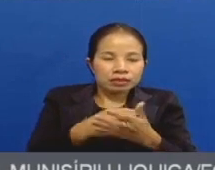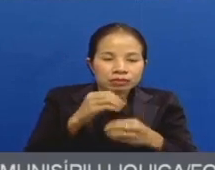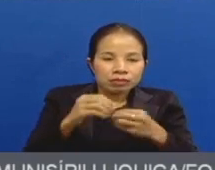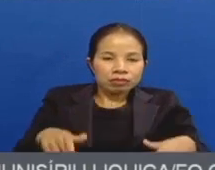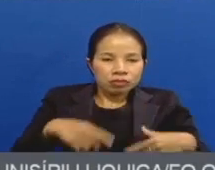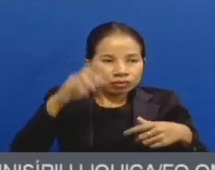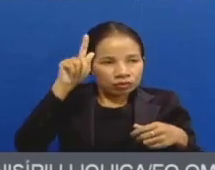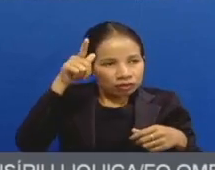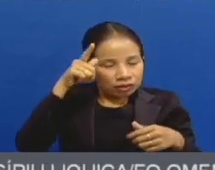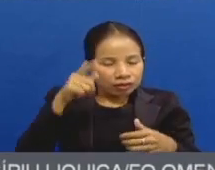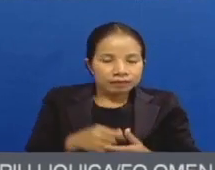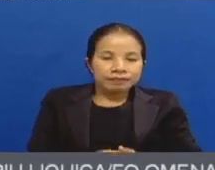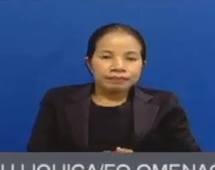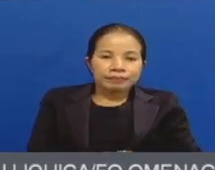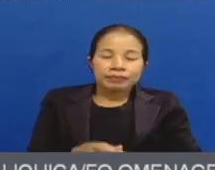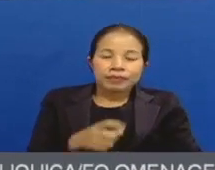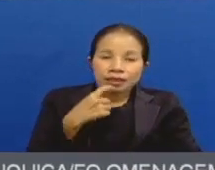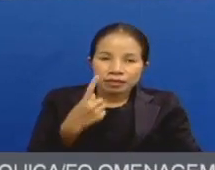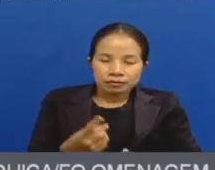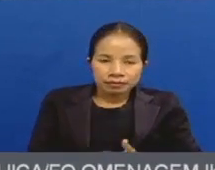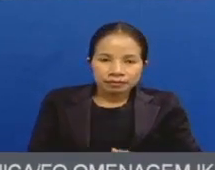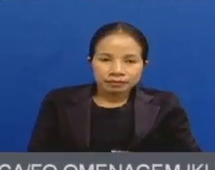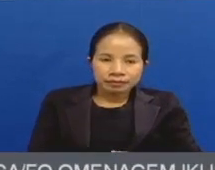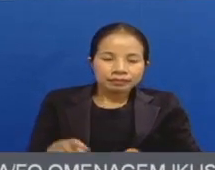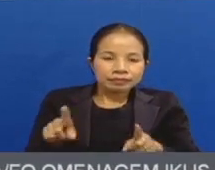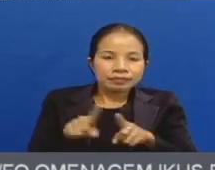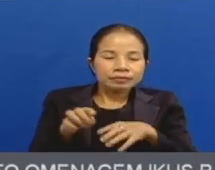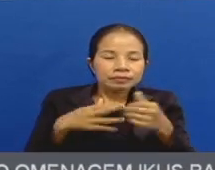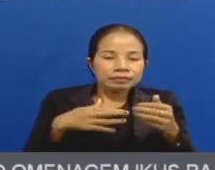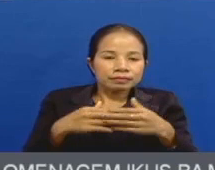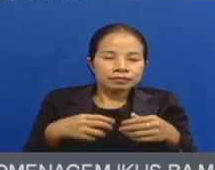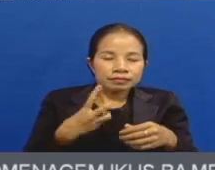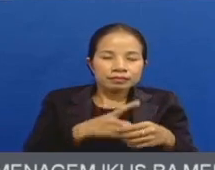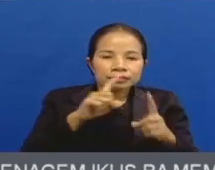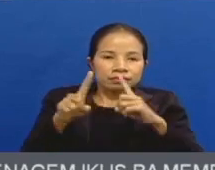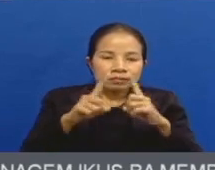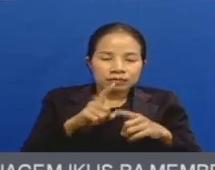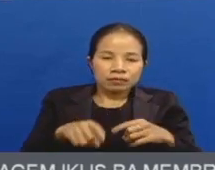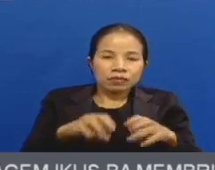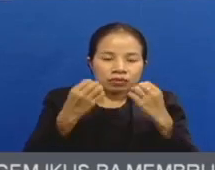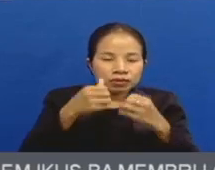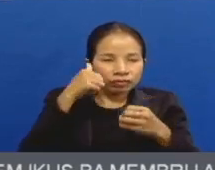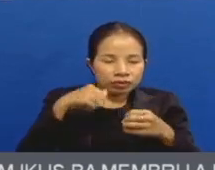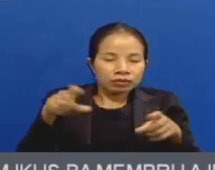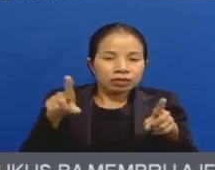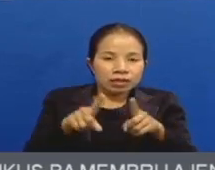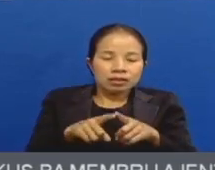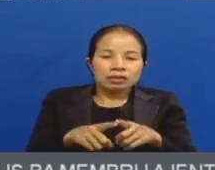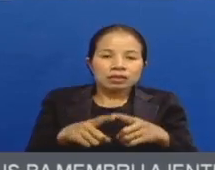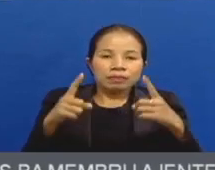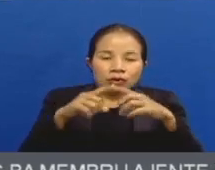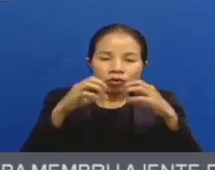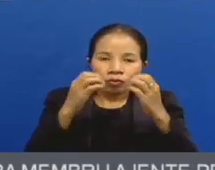politika. Atu de hang kata hane sambai bai ngami kualiona ready feto Timor Leste nu dar sumrinya organisasaun